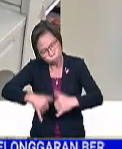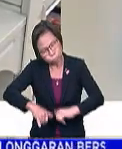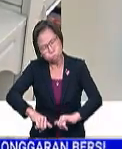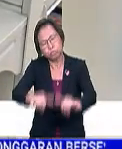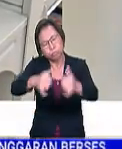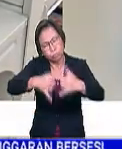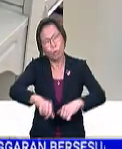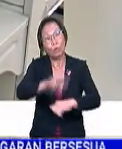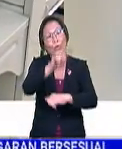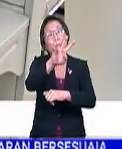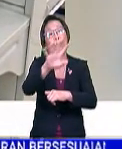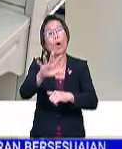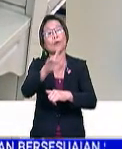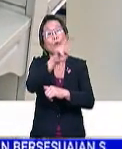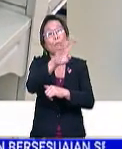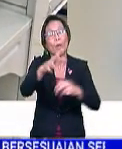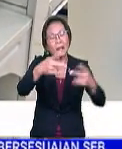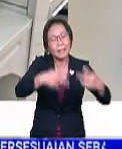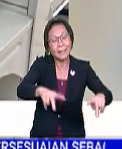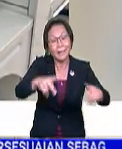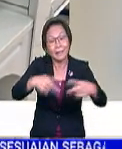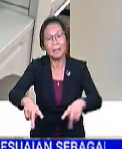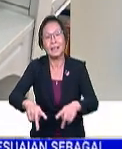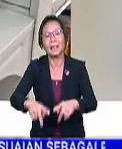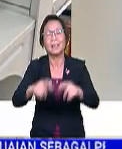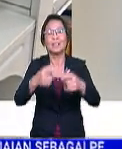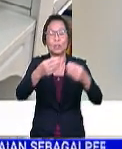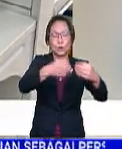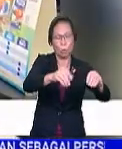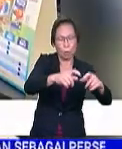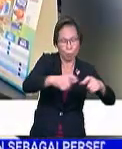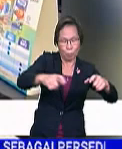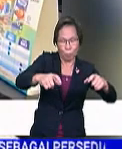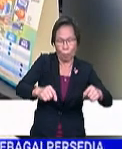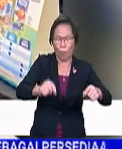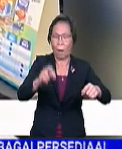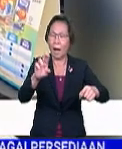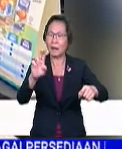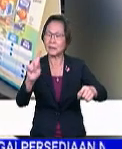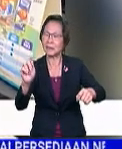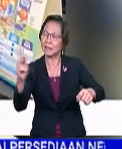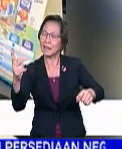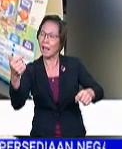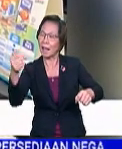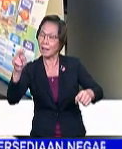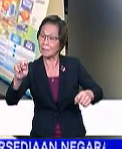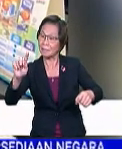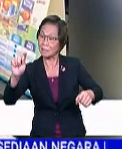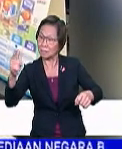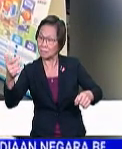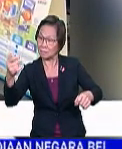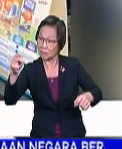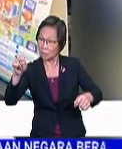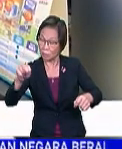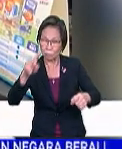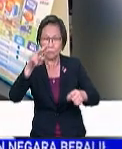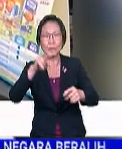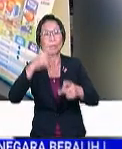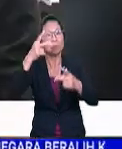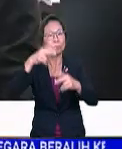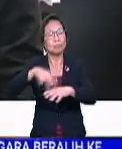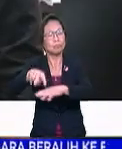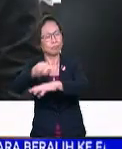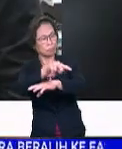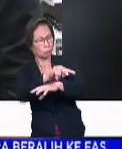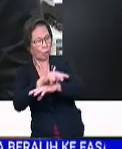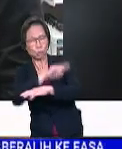25 premis dan farmasi yang menjual kit ujian pantas RTK antigen. Hasil tinjauan juga mendapati rata-rata pengguna